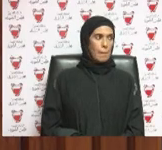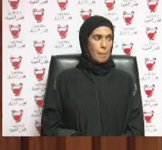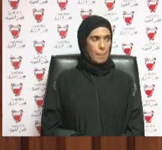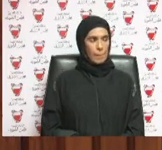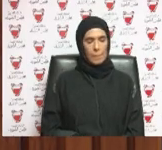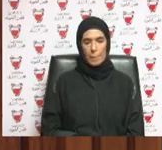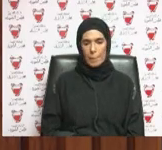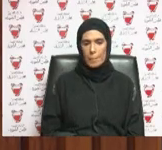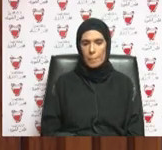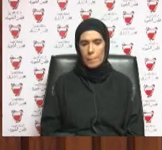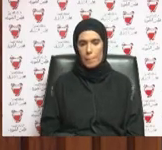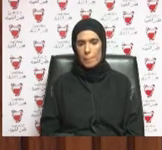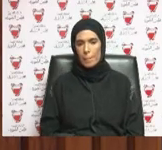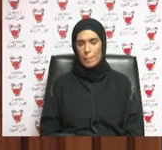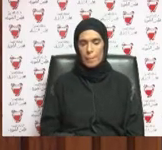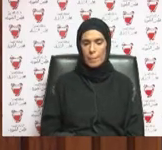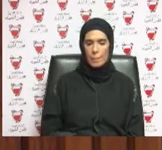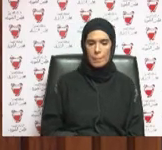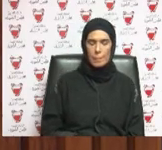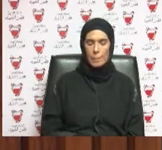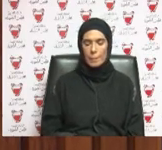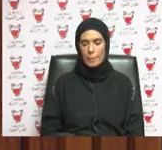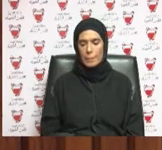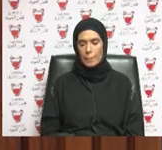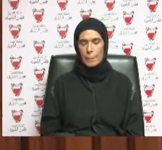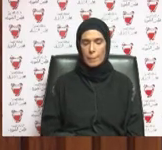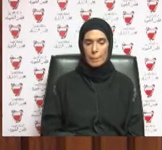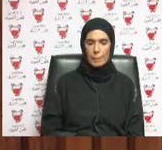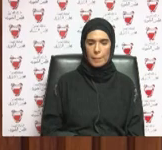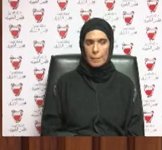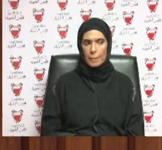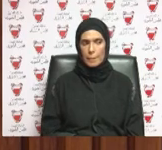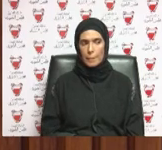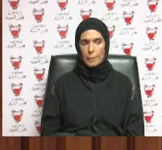شكرا جزيلا. الدكتور أحمد العريض تفضل.